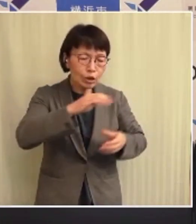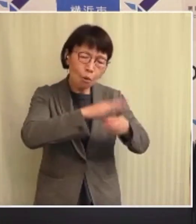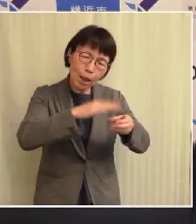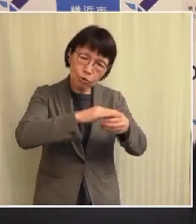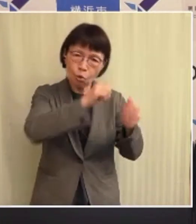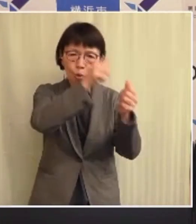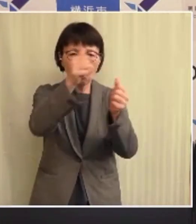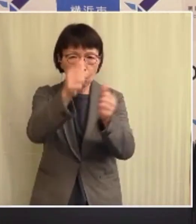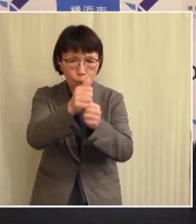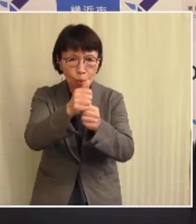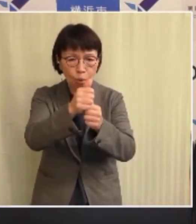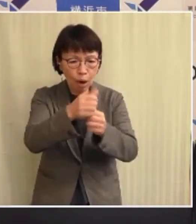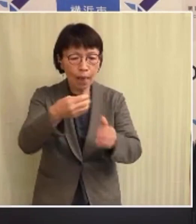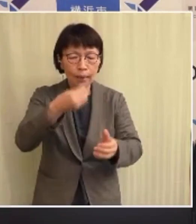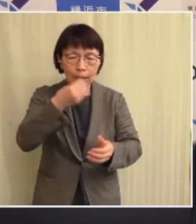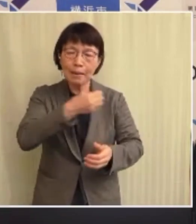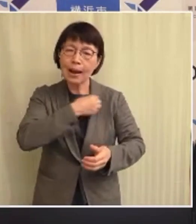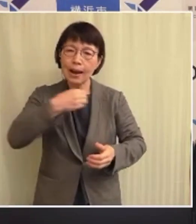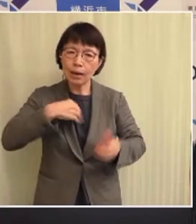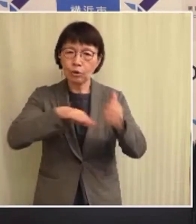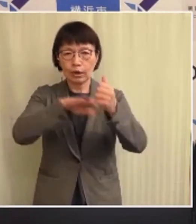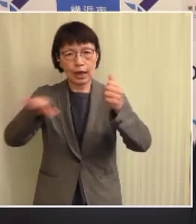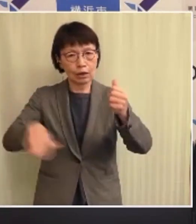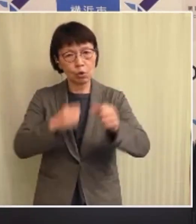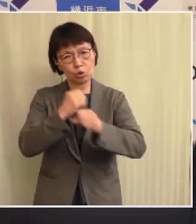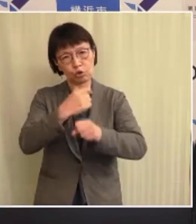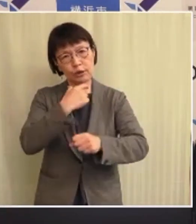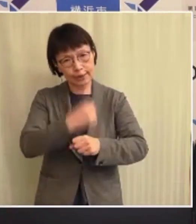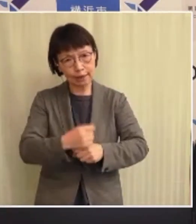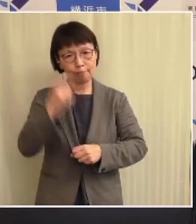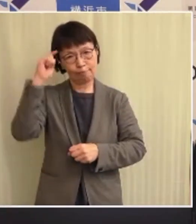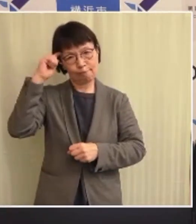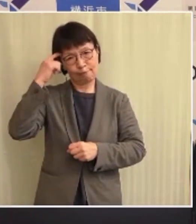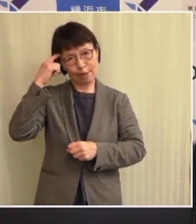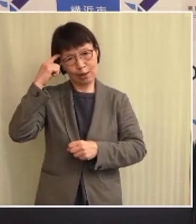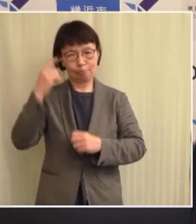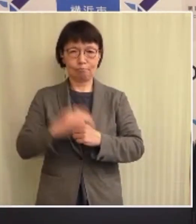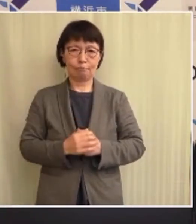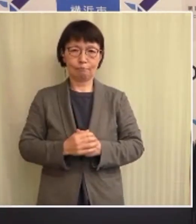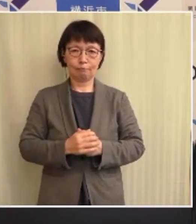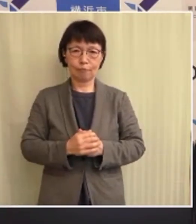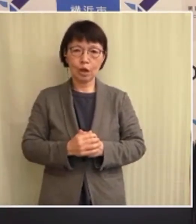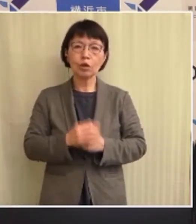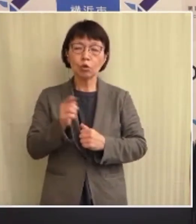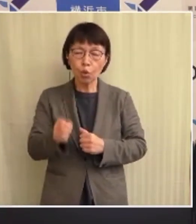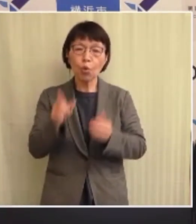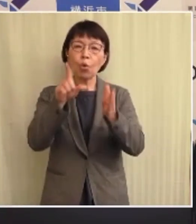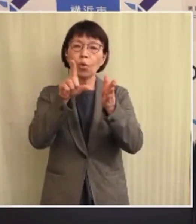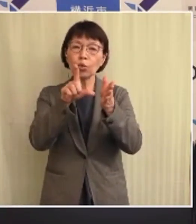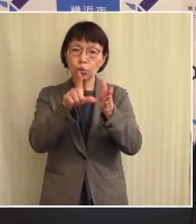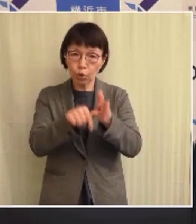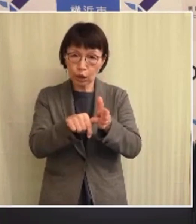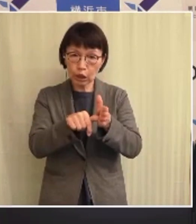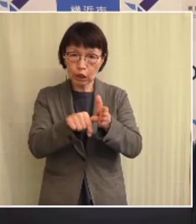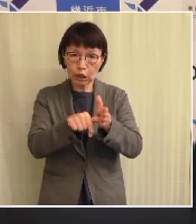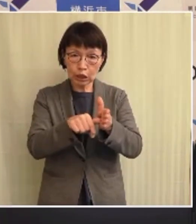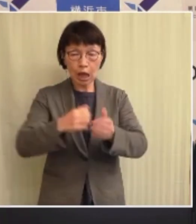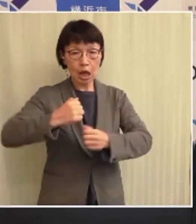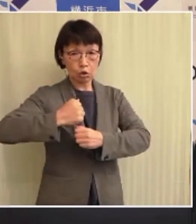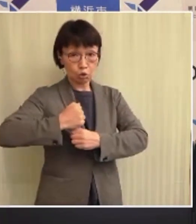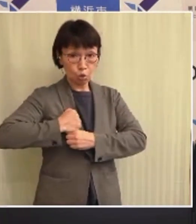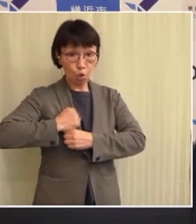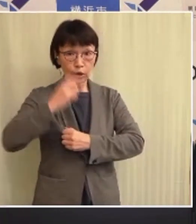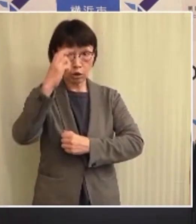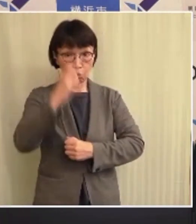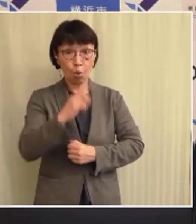境を作りたいと考えるようになりました。で、そういった中でですね、相鉄